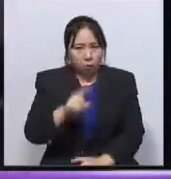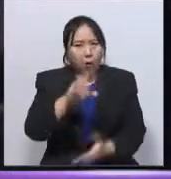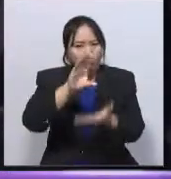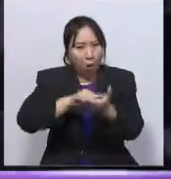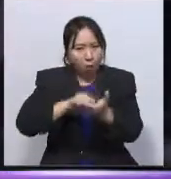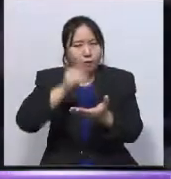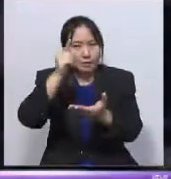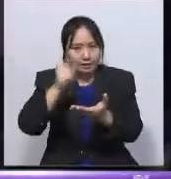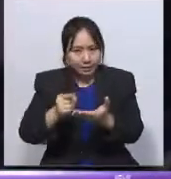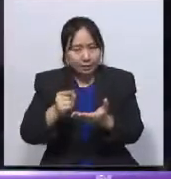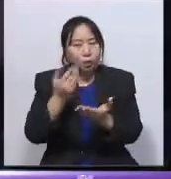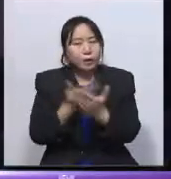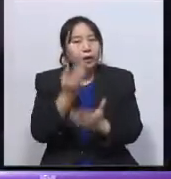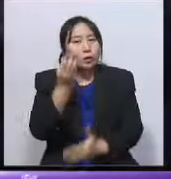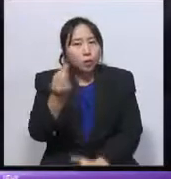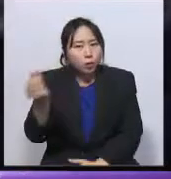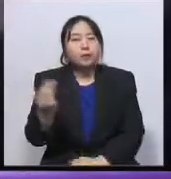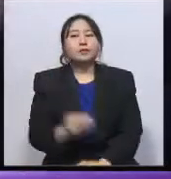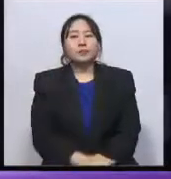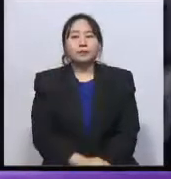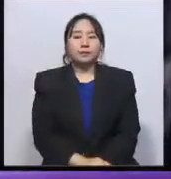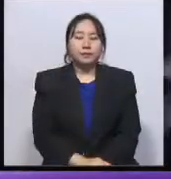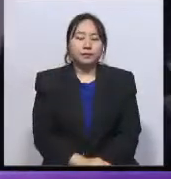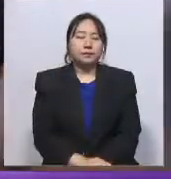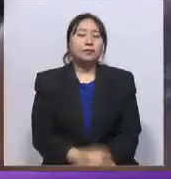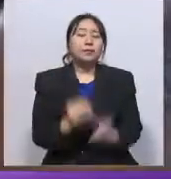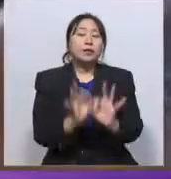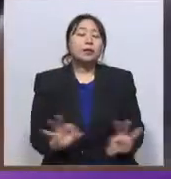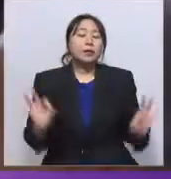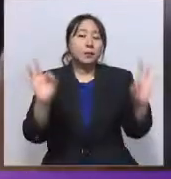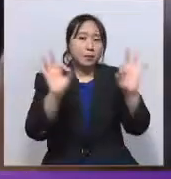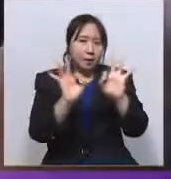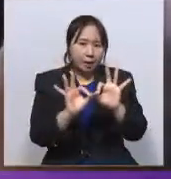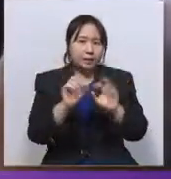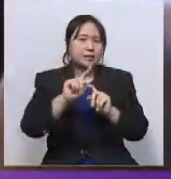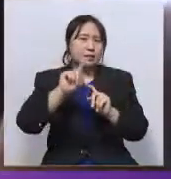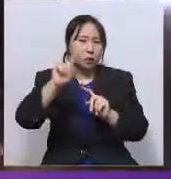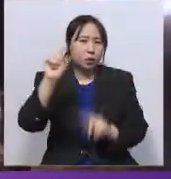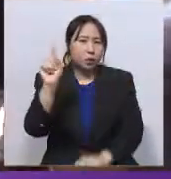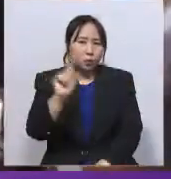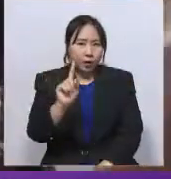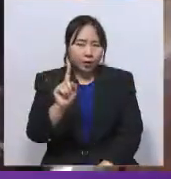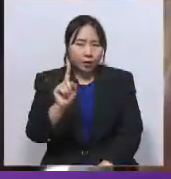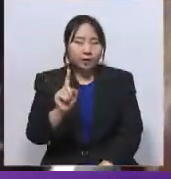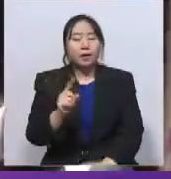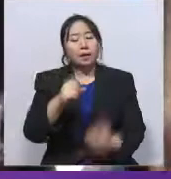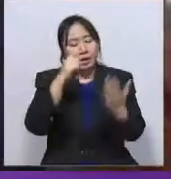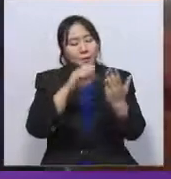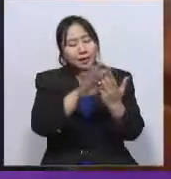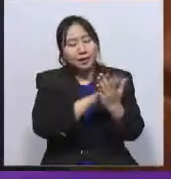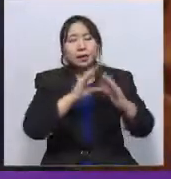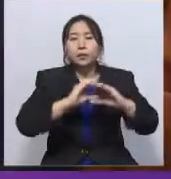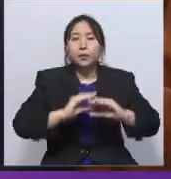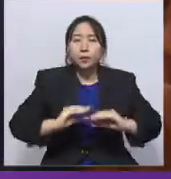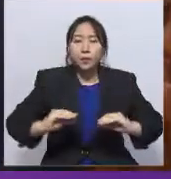ที่แท้จริงออกมาได้เท่าไหร ่ยังบอกด้วยนะคะว่าสิ่งที่สำคัญที่สุดก็คือเรื่องของความสงบเรียบร้อยของบ้านเมือง